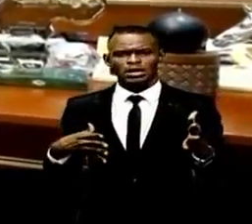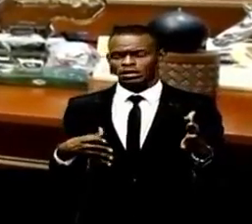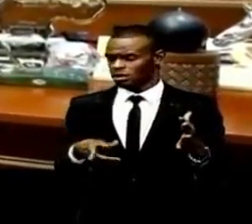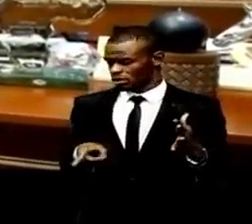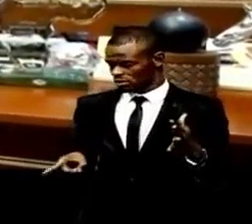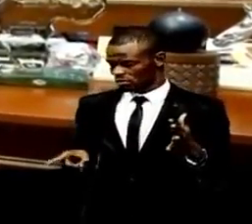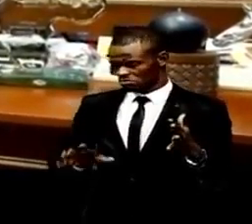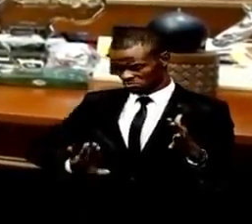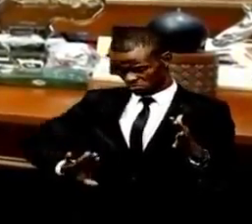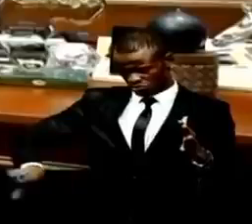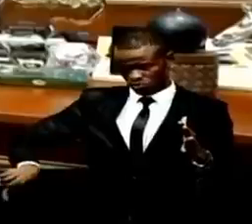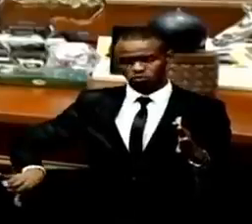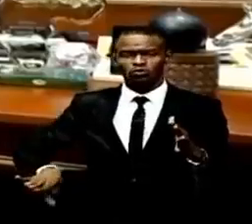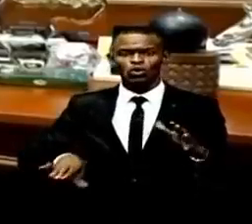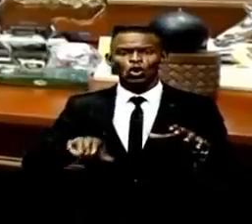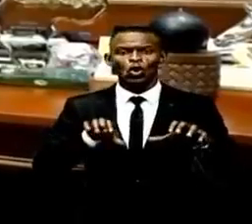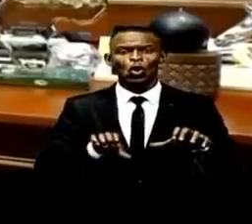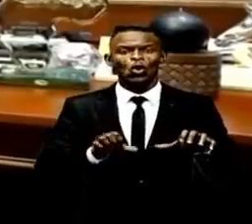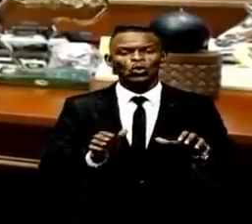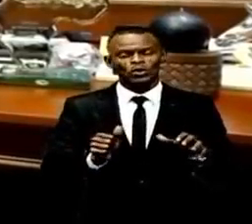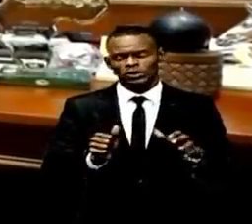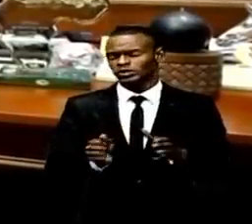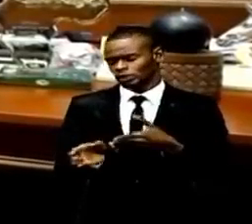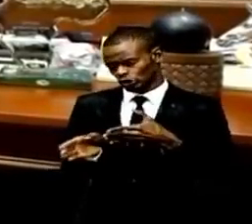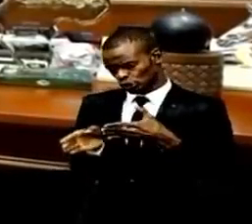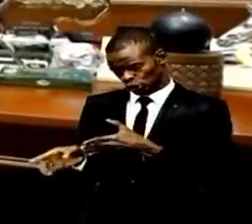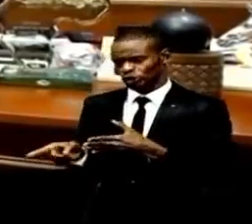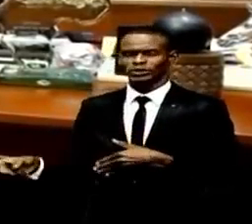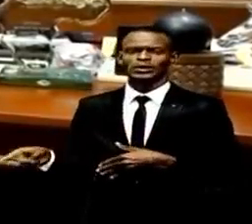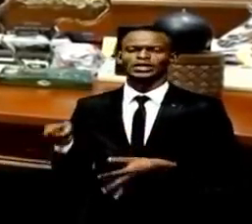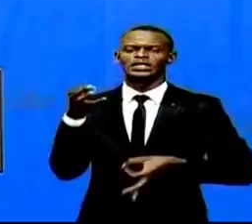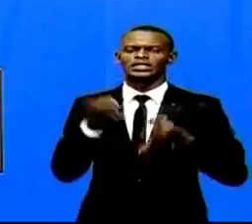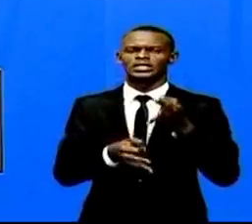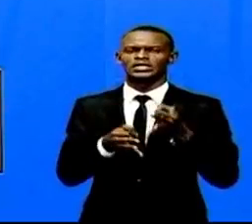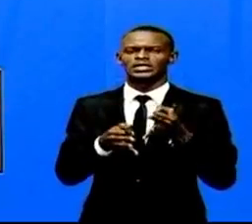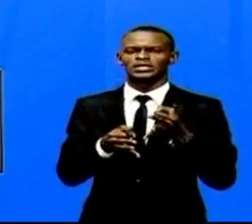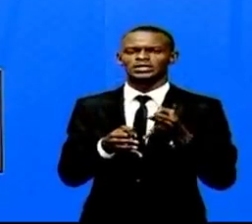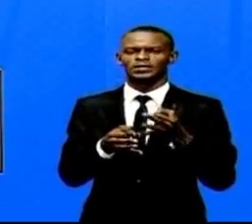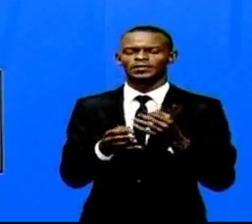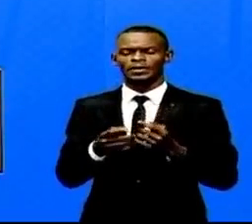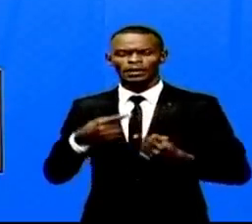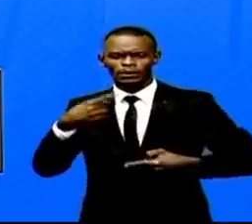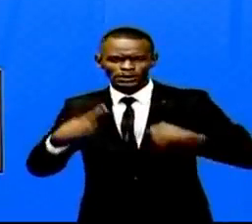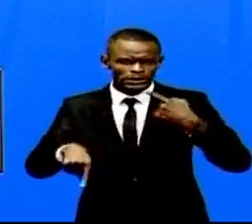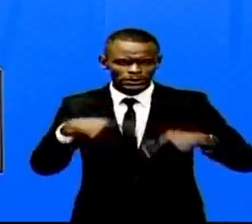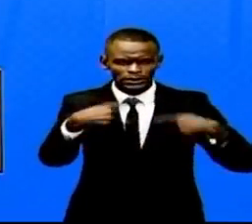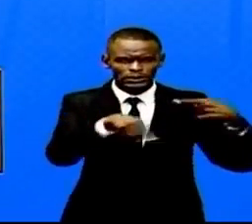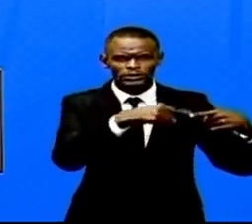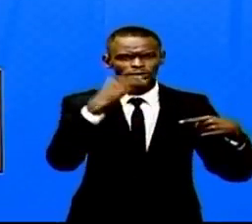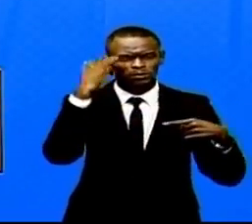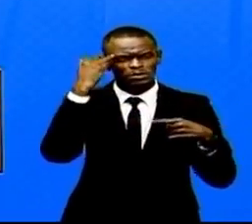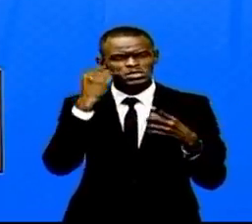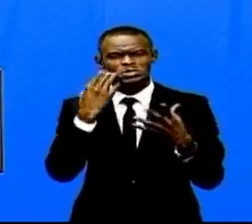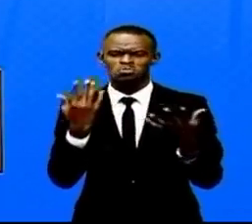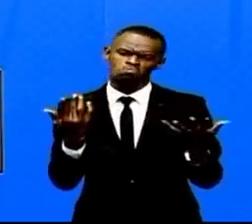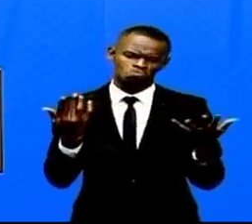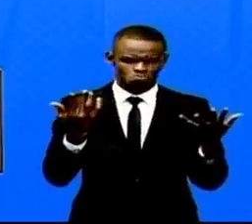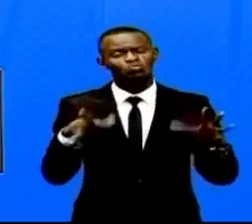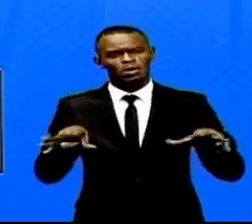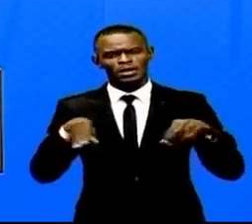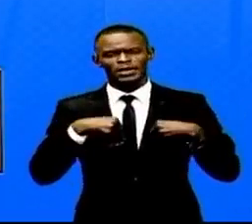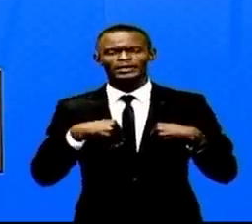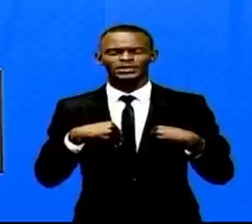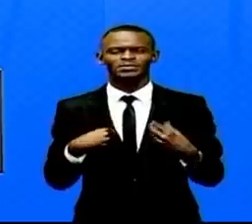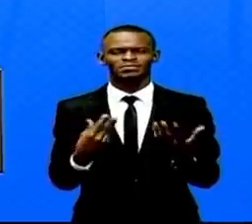la République fasse valoir ses droits en saisissant la justice. Après débat et délibération, le Conseil